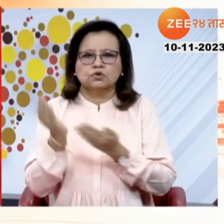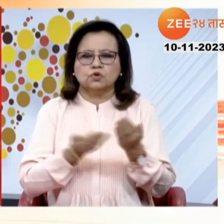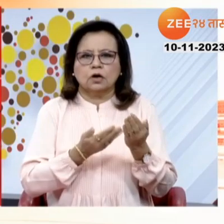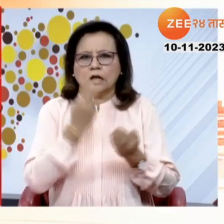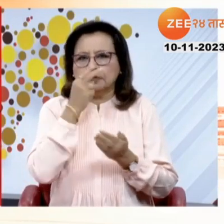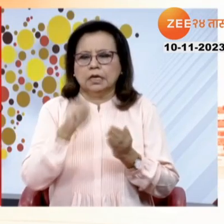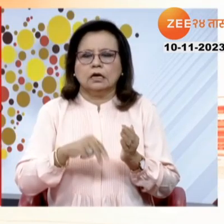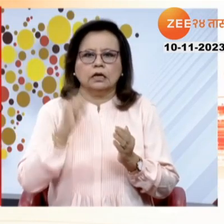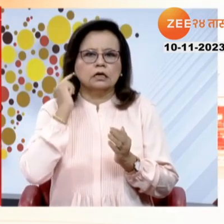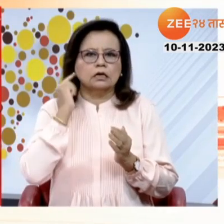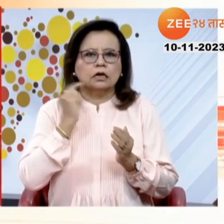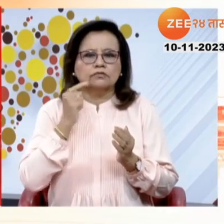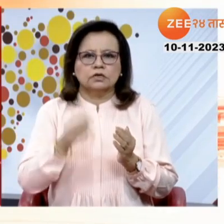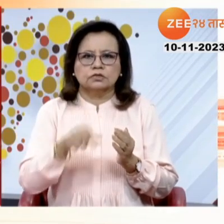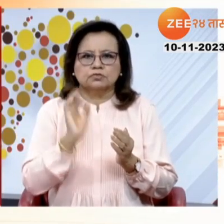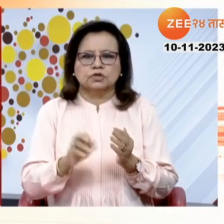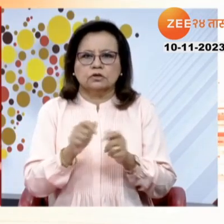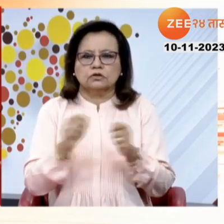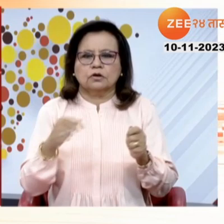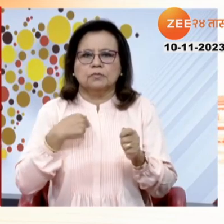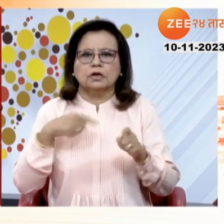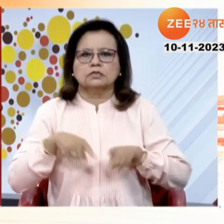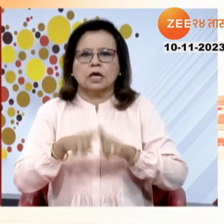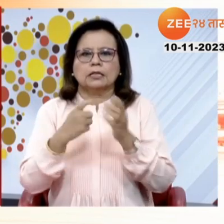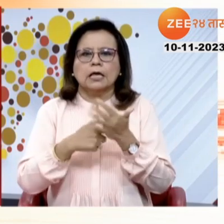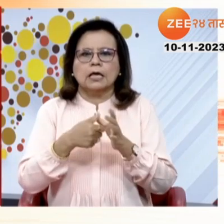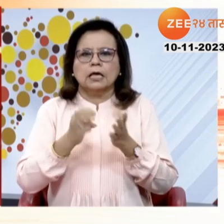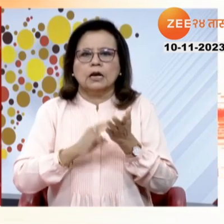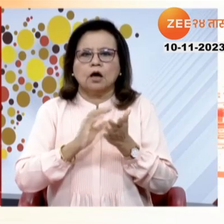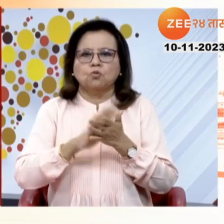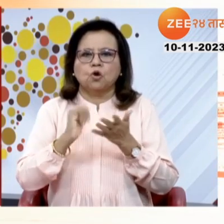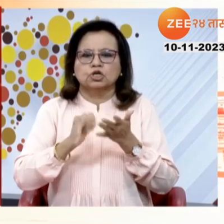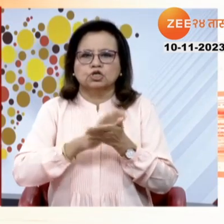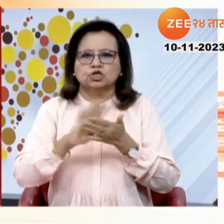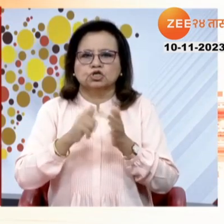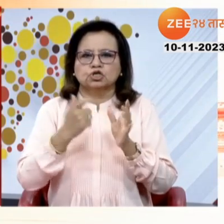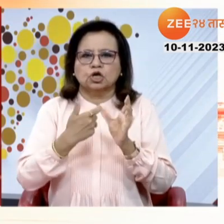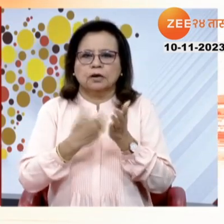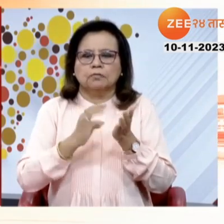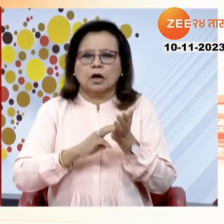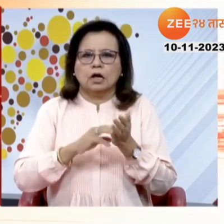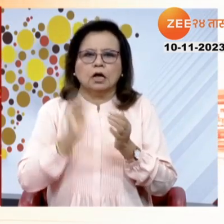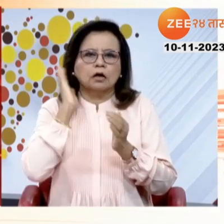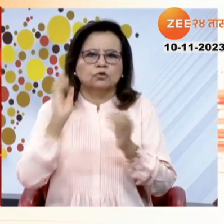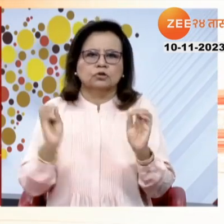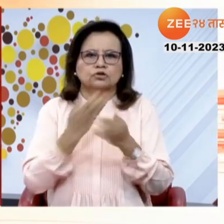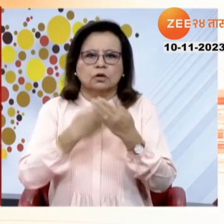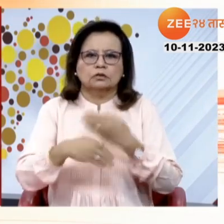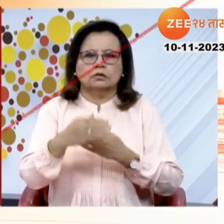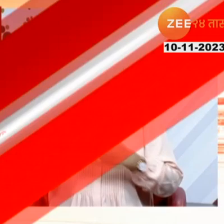नमस्कार मुक अधीरा बातमी पत्रा आपल्या सगं स्वागत मी रेशमा सालुंखे धामण करर आणि माझ्या सोबत आहेत